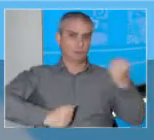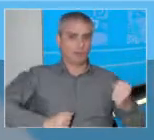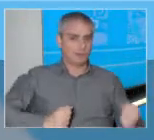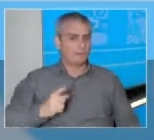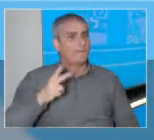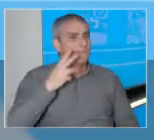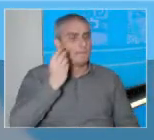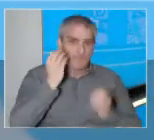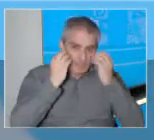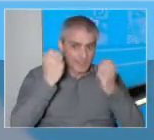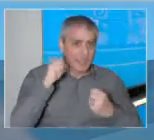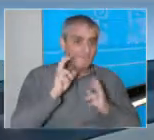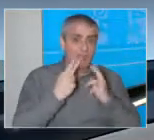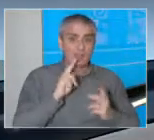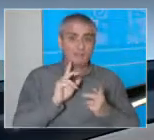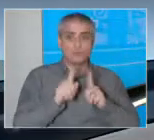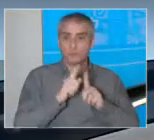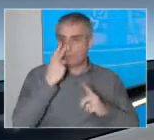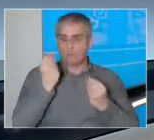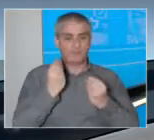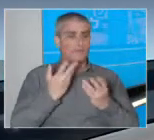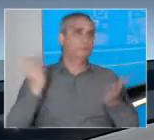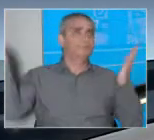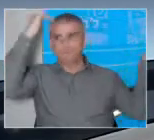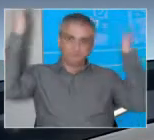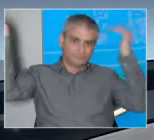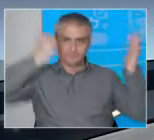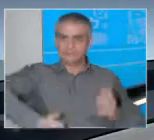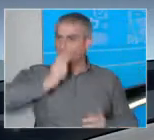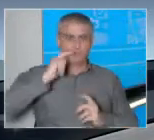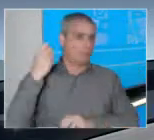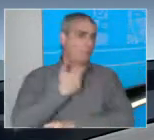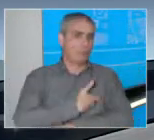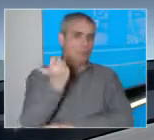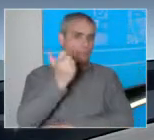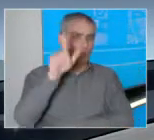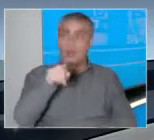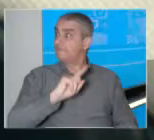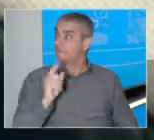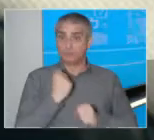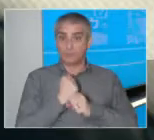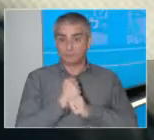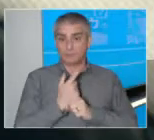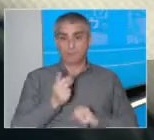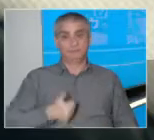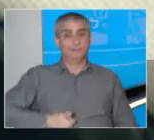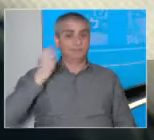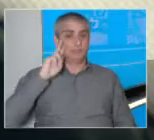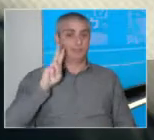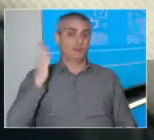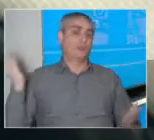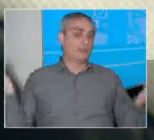ובנט הפר את ההתחייבות, או שפשוט כמו שאנחנו רואים, דברים עוברים לו מעל הראש, השרים לא באמת סופרים אותו. מי שהפר בפועל זו השרה שקד, אבל